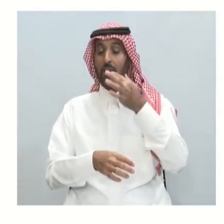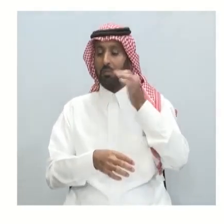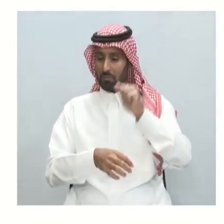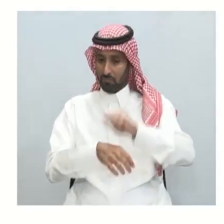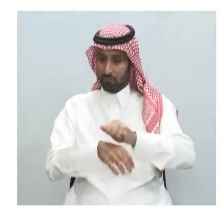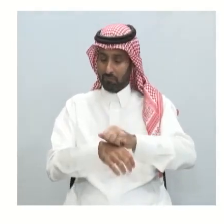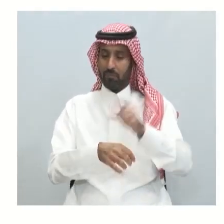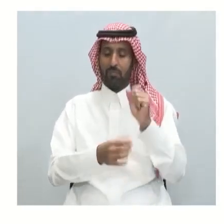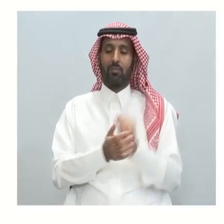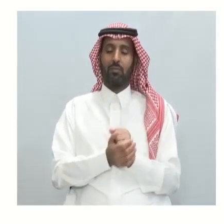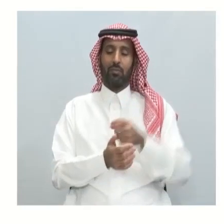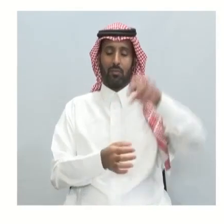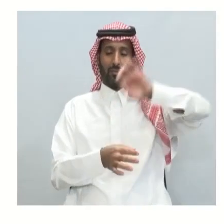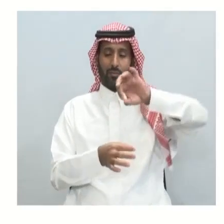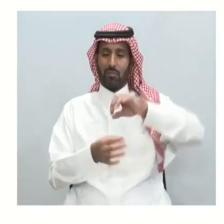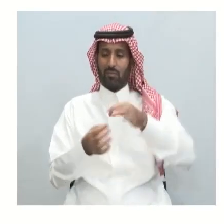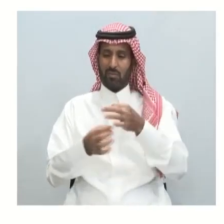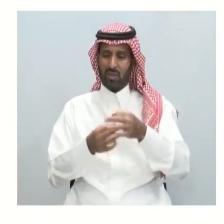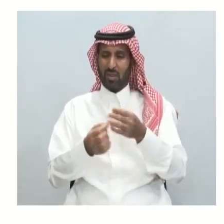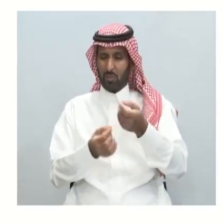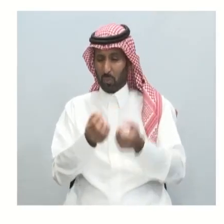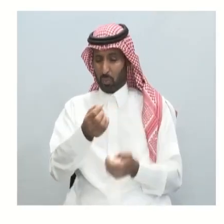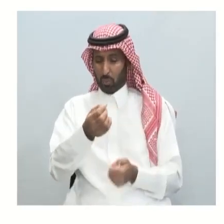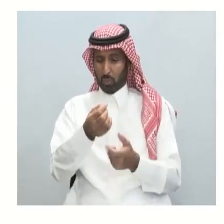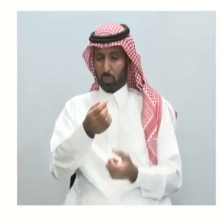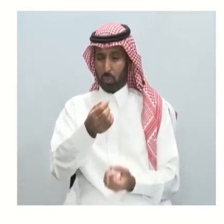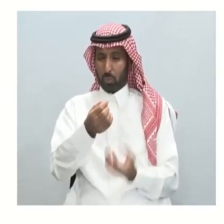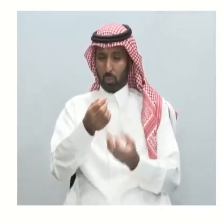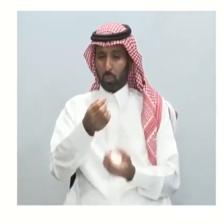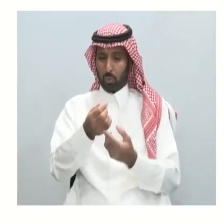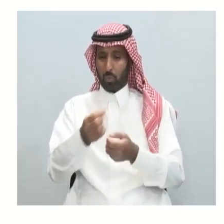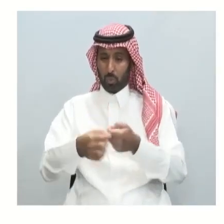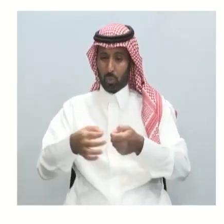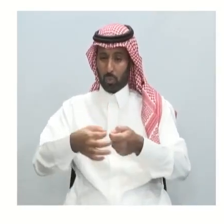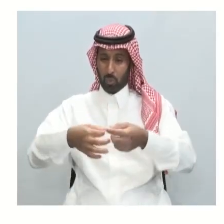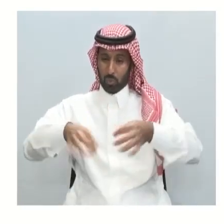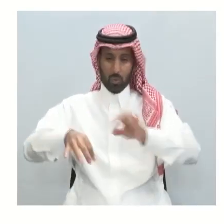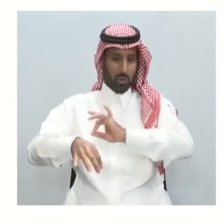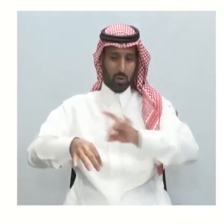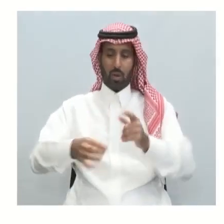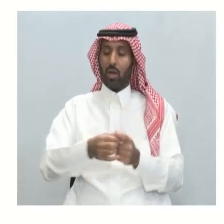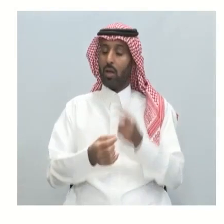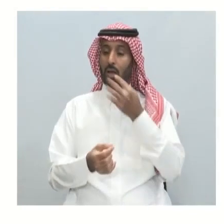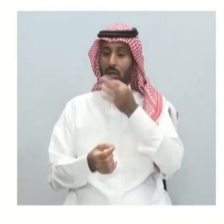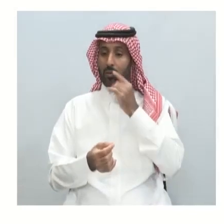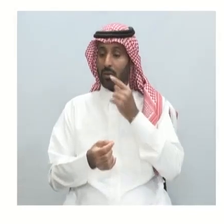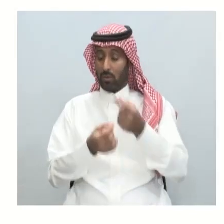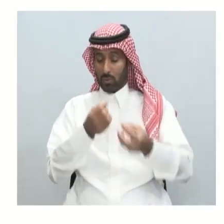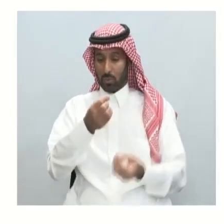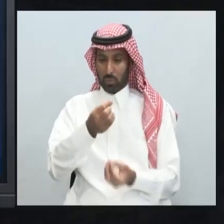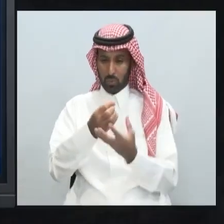صلبه الملح لا ينصهر ولكن السكر ينصهر عند درجات حراره